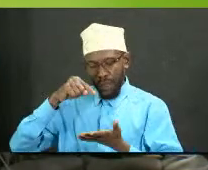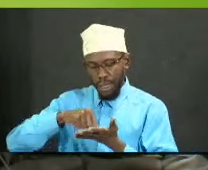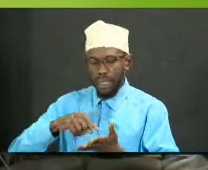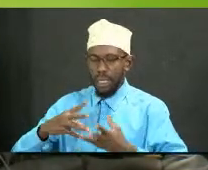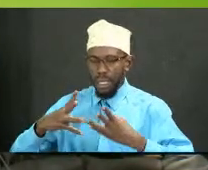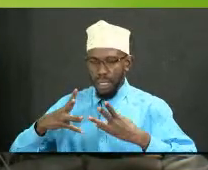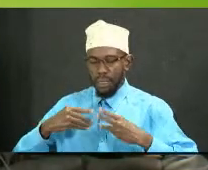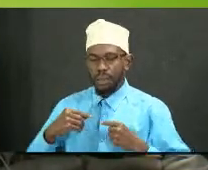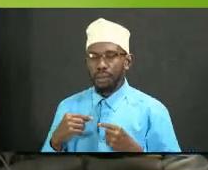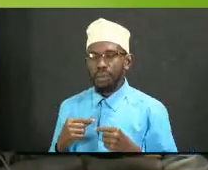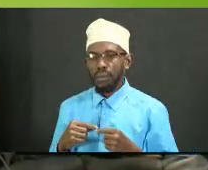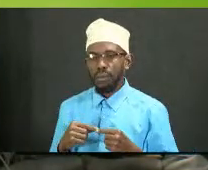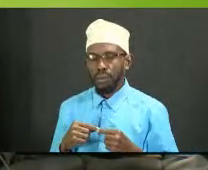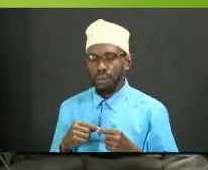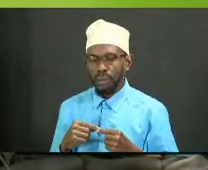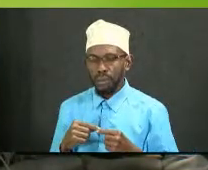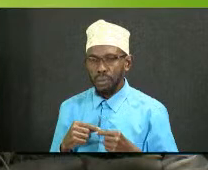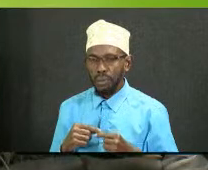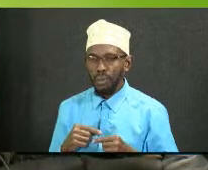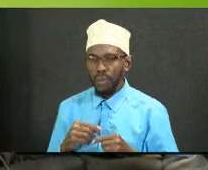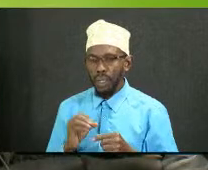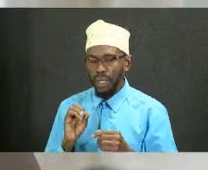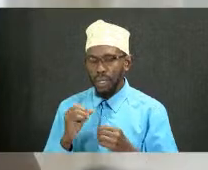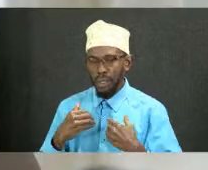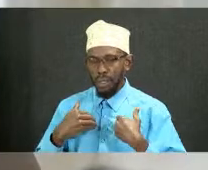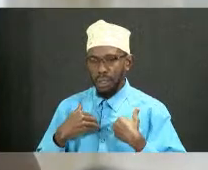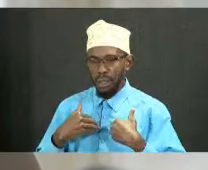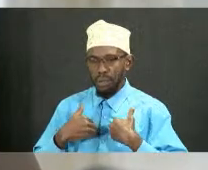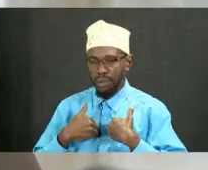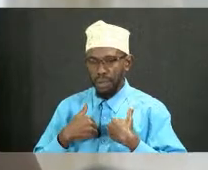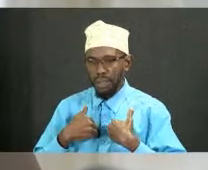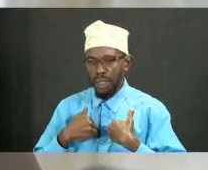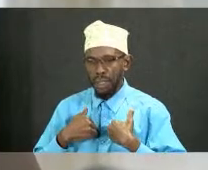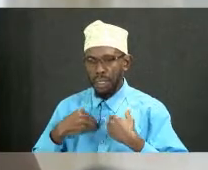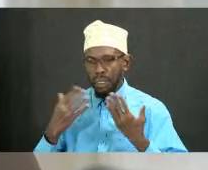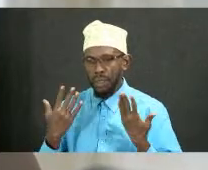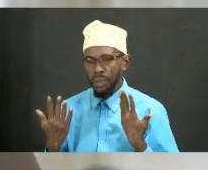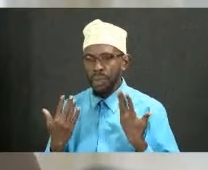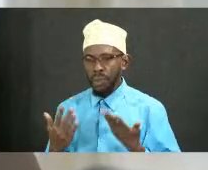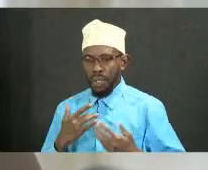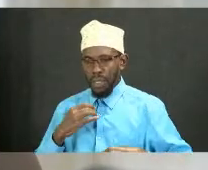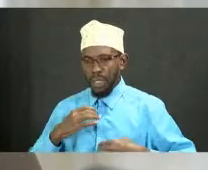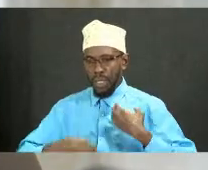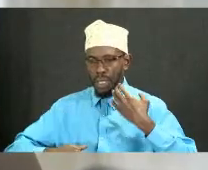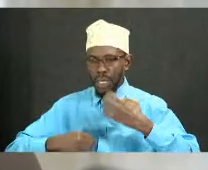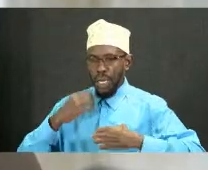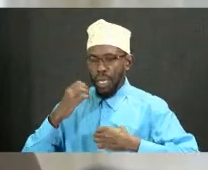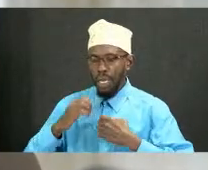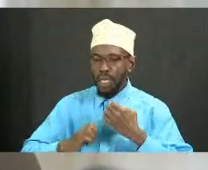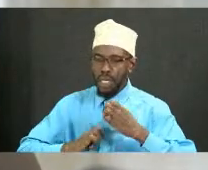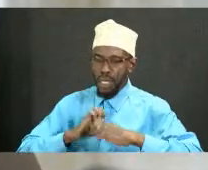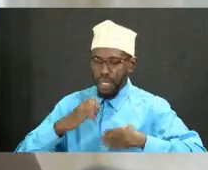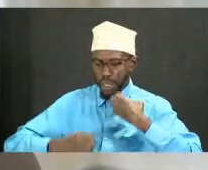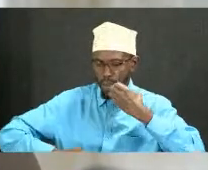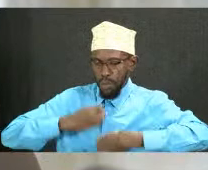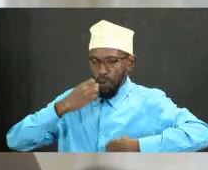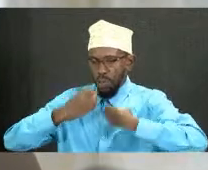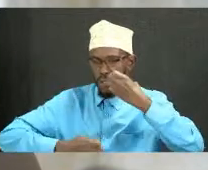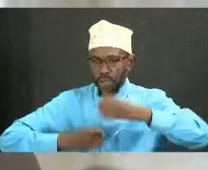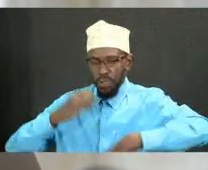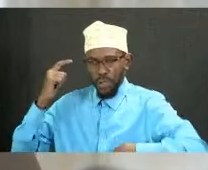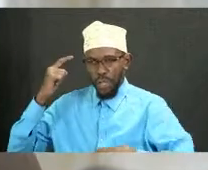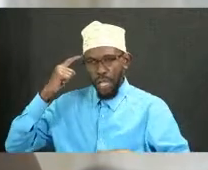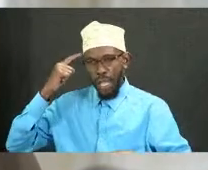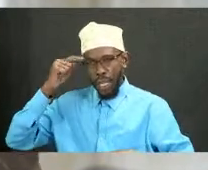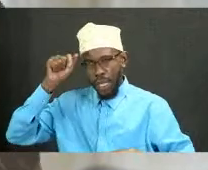jambo limenifikia? So kuna jambo ambalo linaitwa emotional intelligence. Na emotional